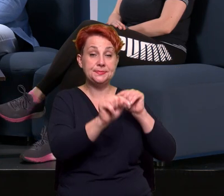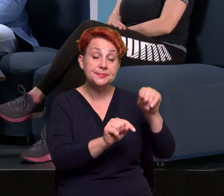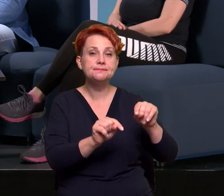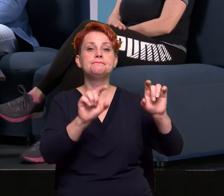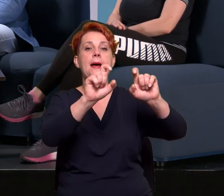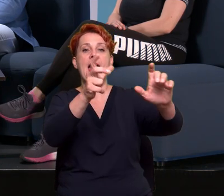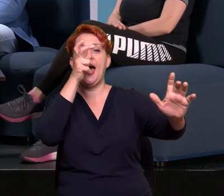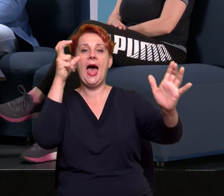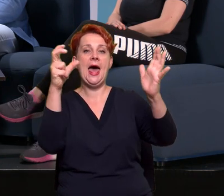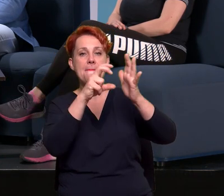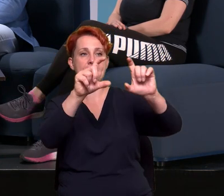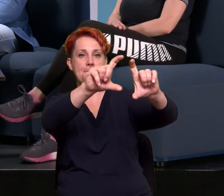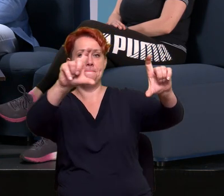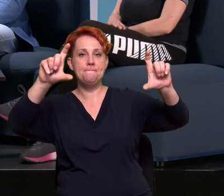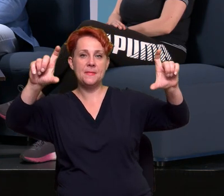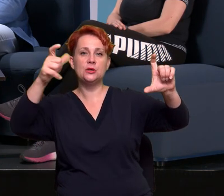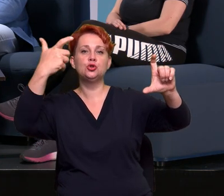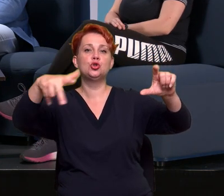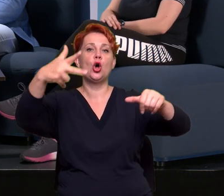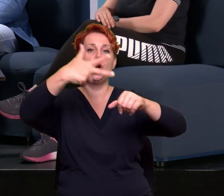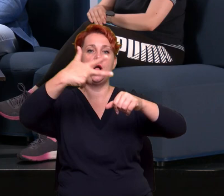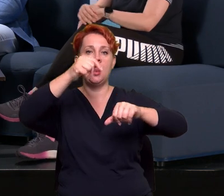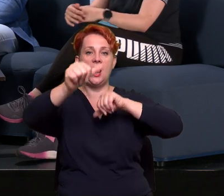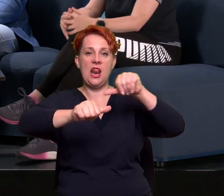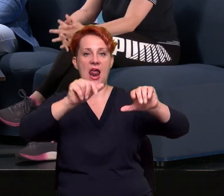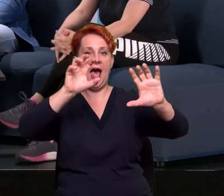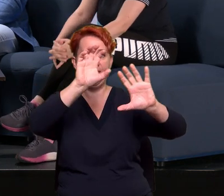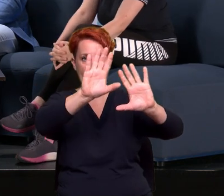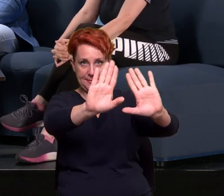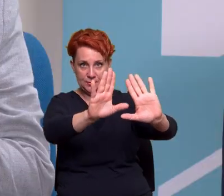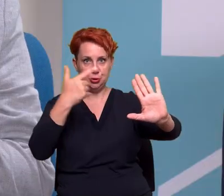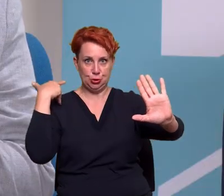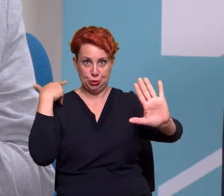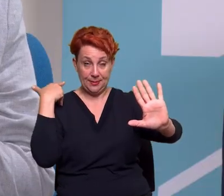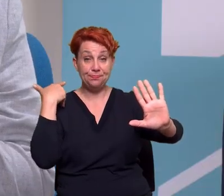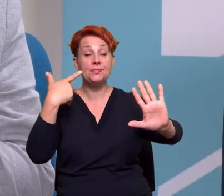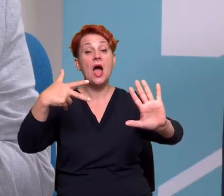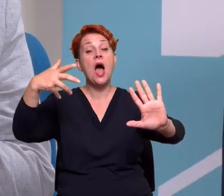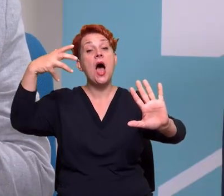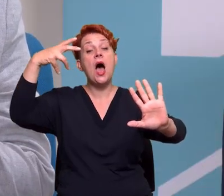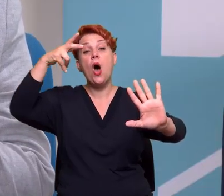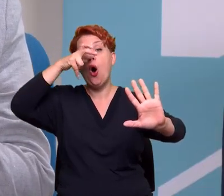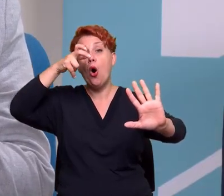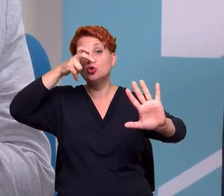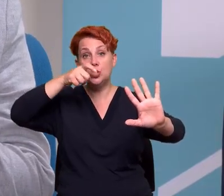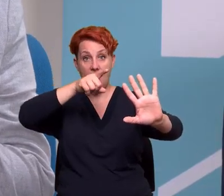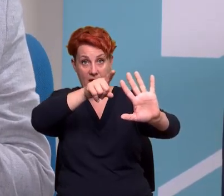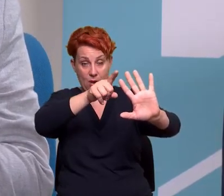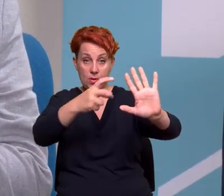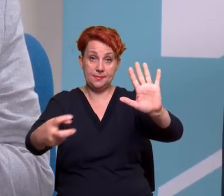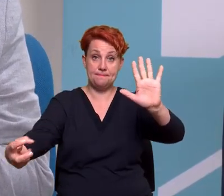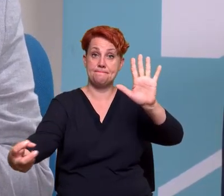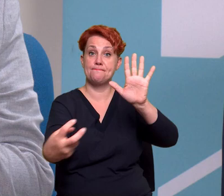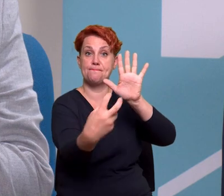ma 133 lata, ale orzeł, który jest